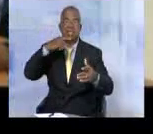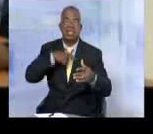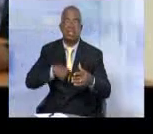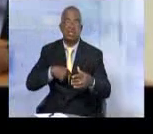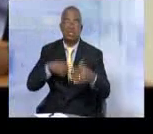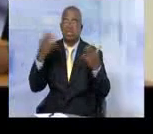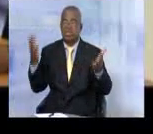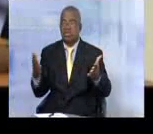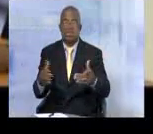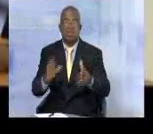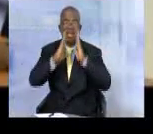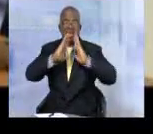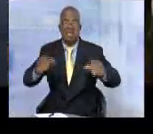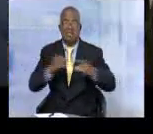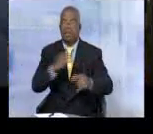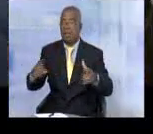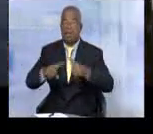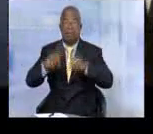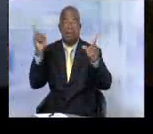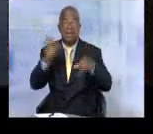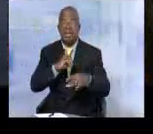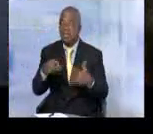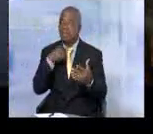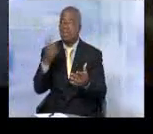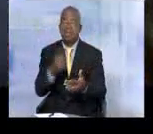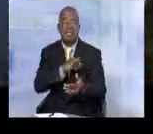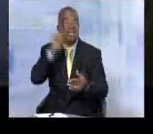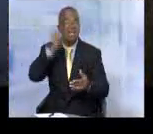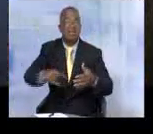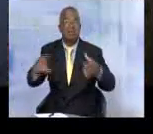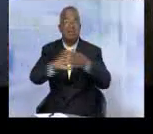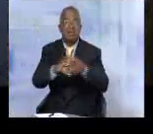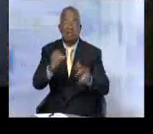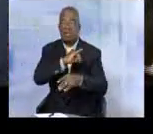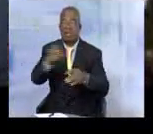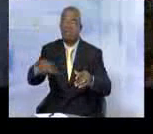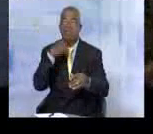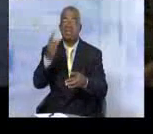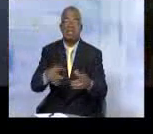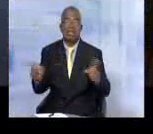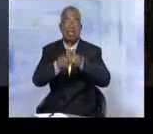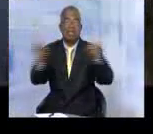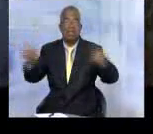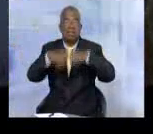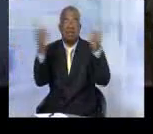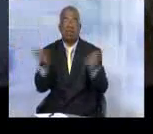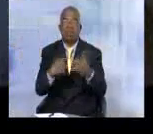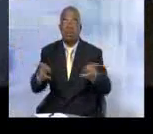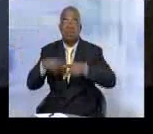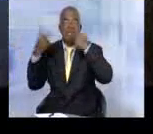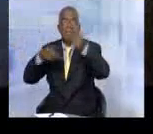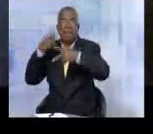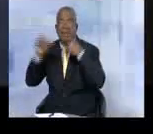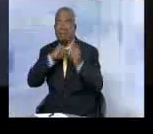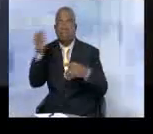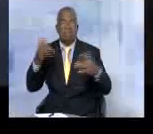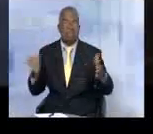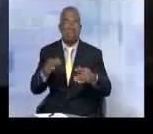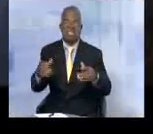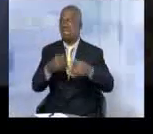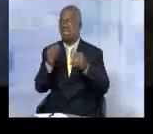c'est clair. Mais la première étape dans un processus de réconciliation et que les différentes parties réussissent à se parler, et cela a